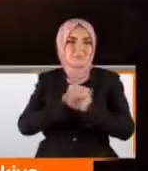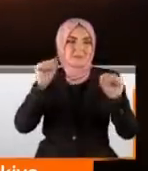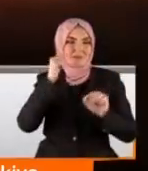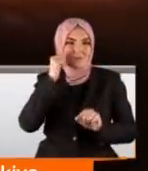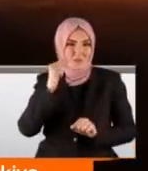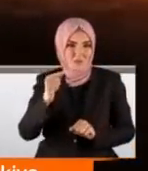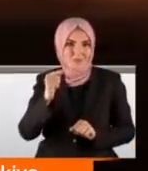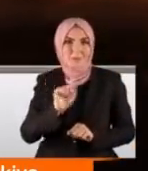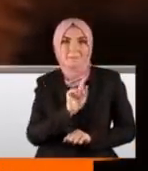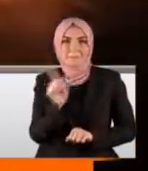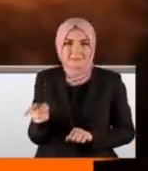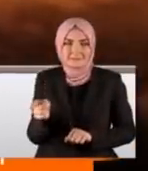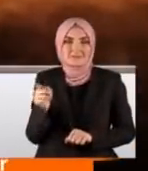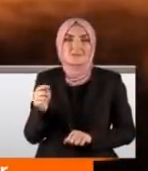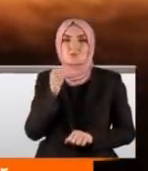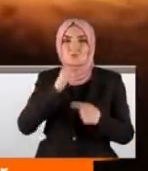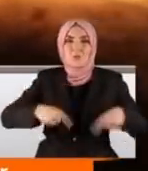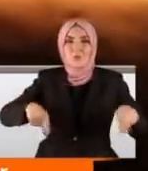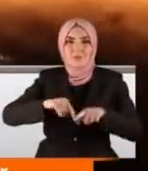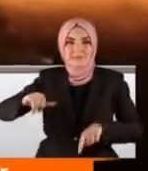ve yangın çıktı.